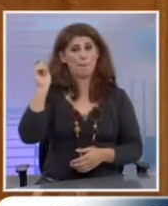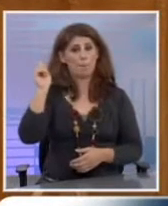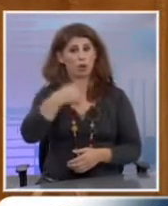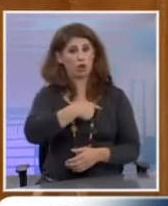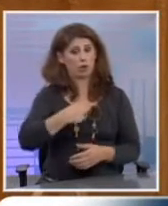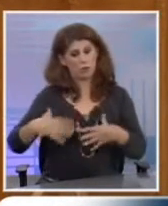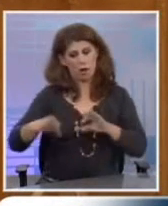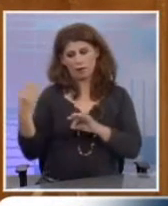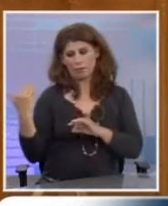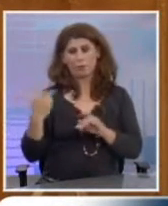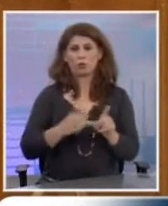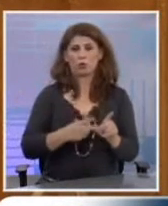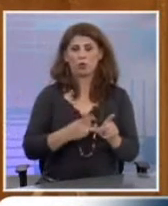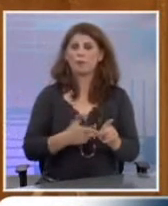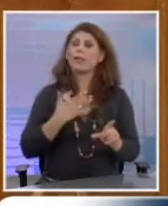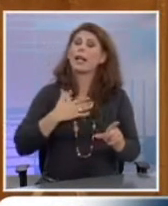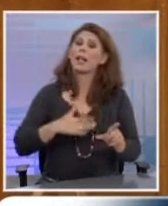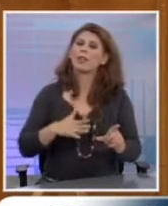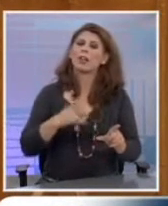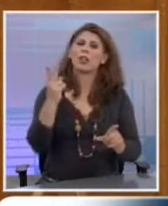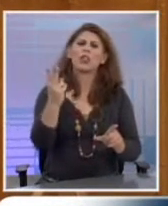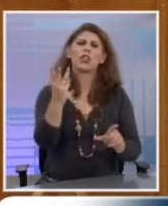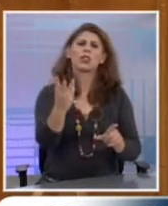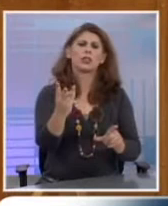ήδη, θα ήθελα να κάνω 2-3 σχόλια.